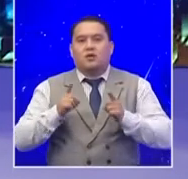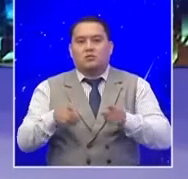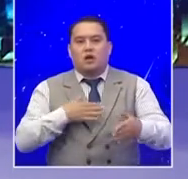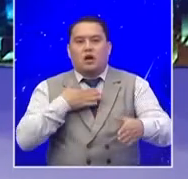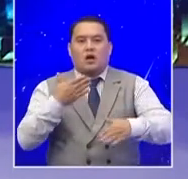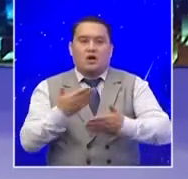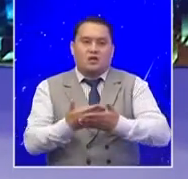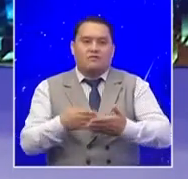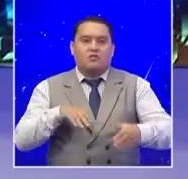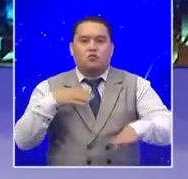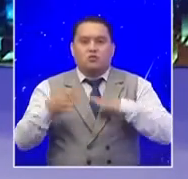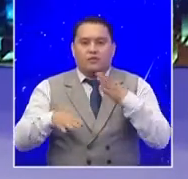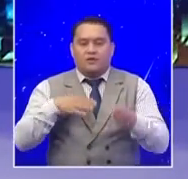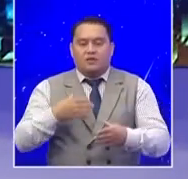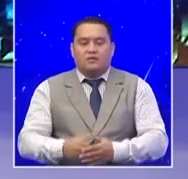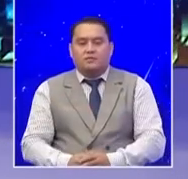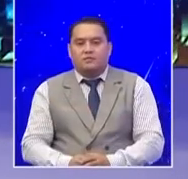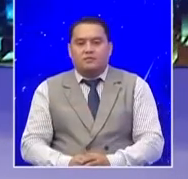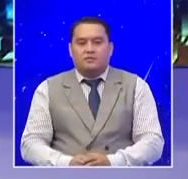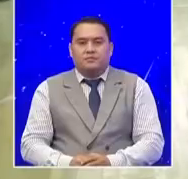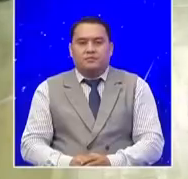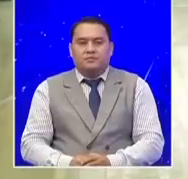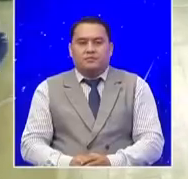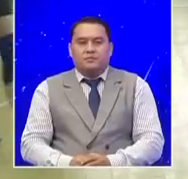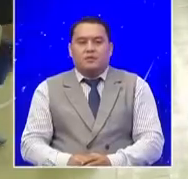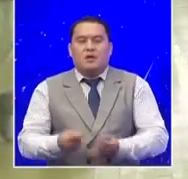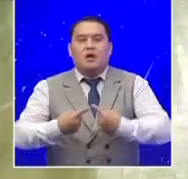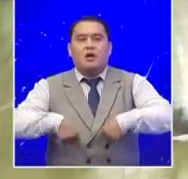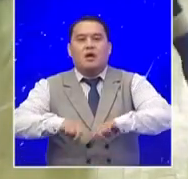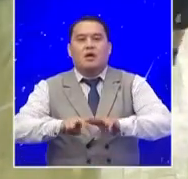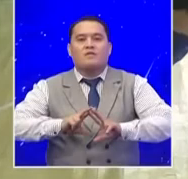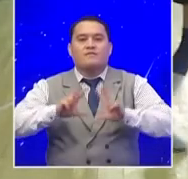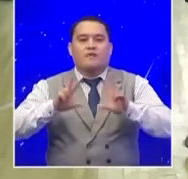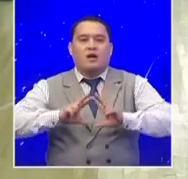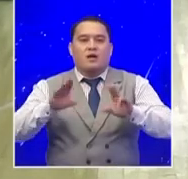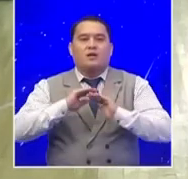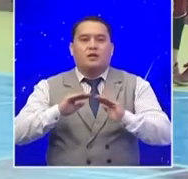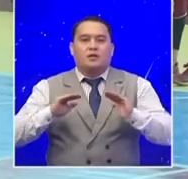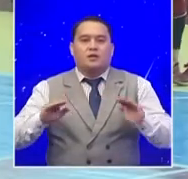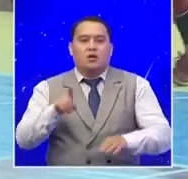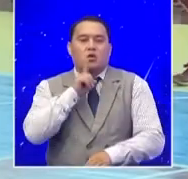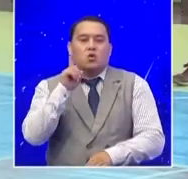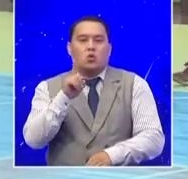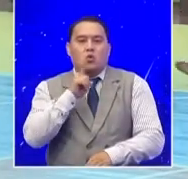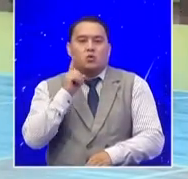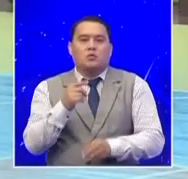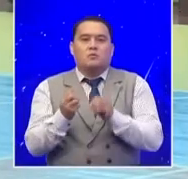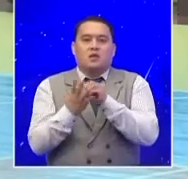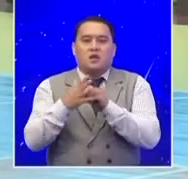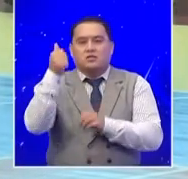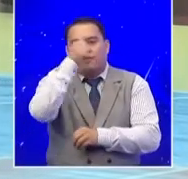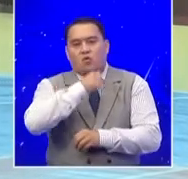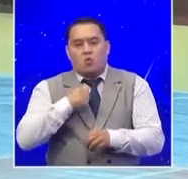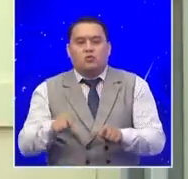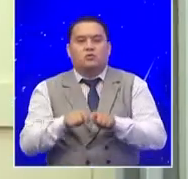активным тренировкам в зале. Алексей Цой продолжит. Отделение волейбола в детско-юношеской спортивной школе «Уркен» существует уже с 2015